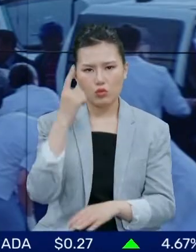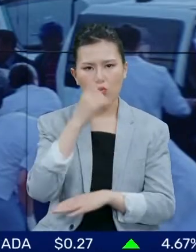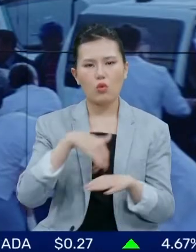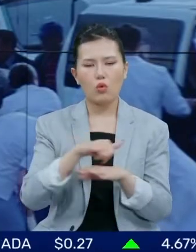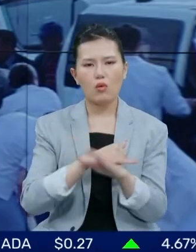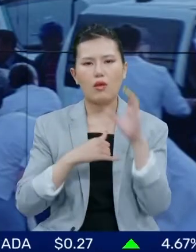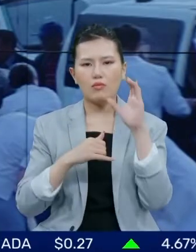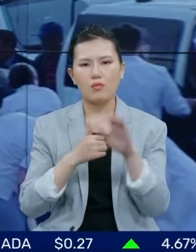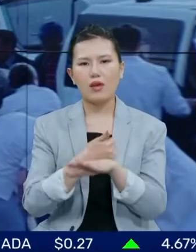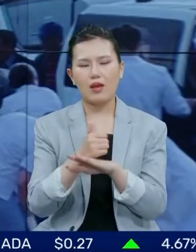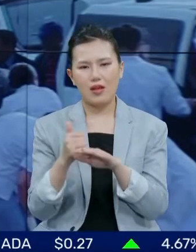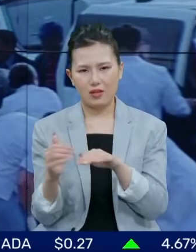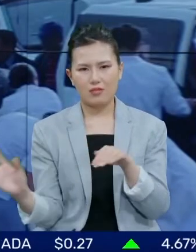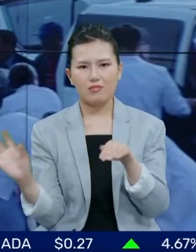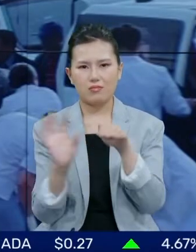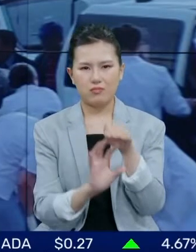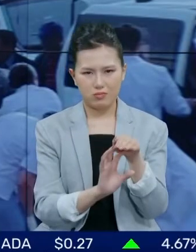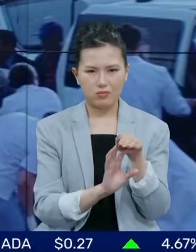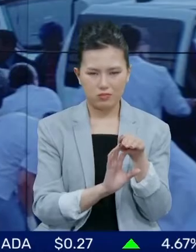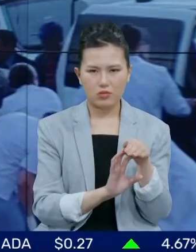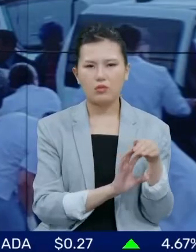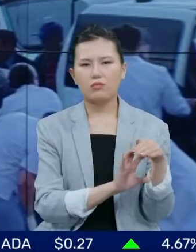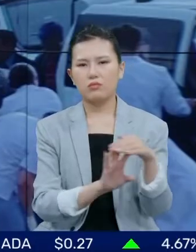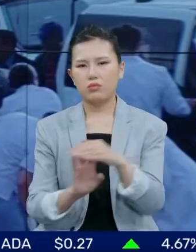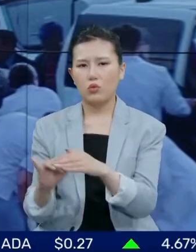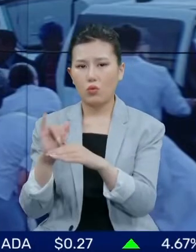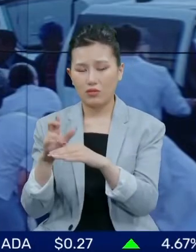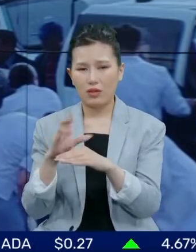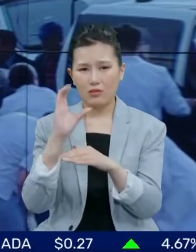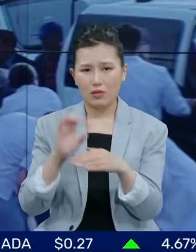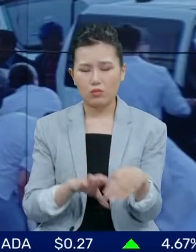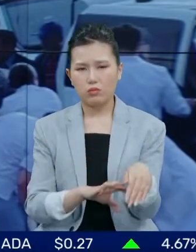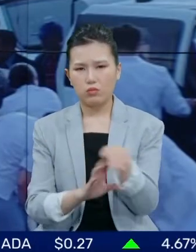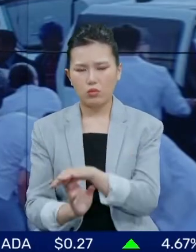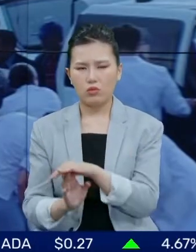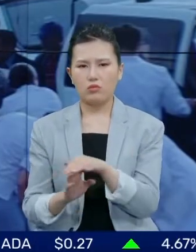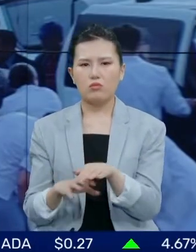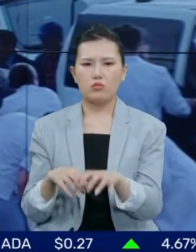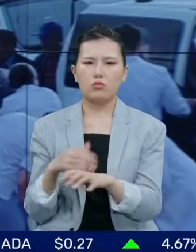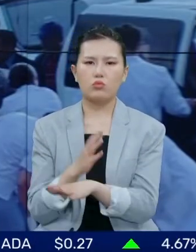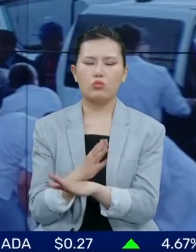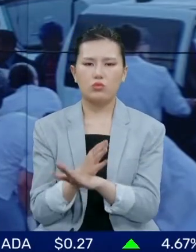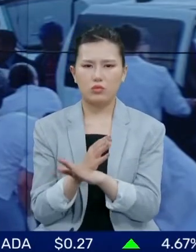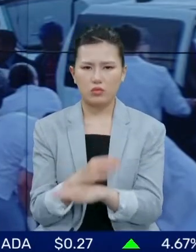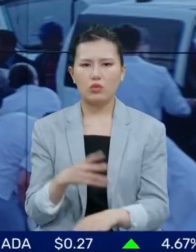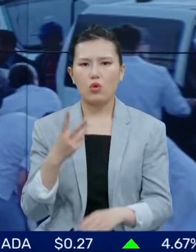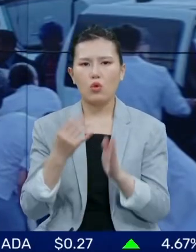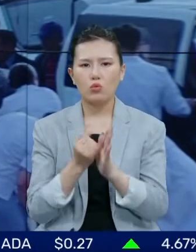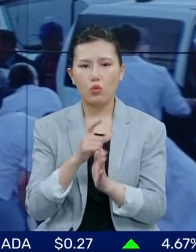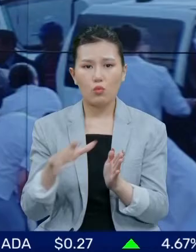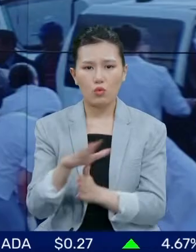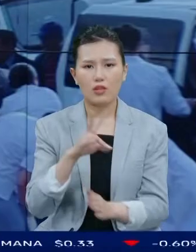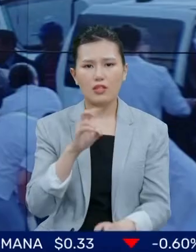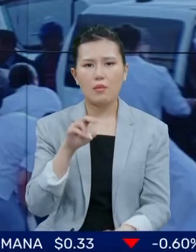яваад Улаанбаатар хот руу ирэх замдаа автобустаа унаж осолджээ. Гэмтэл соох судлалын үндэсний төвд хүргэгдэж ирсэн Непал улсын 26 иргэнээс 4